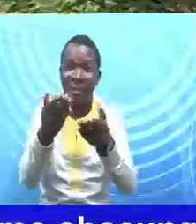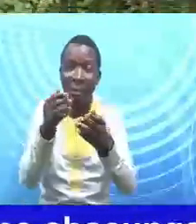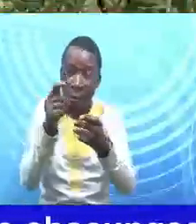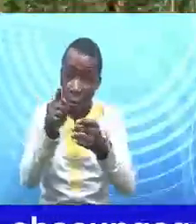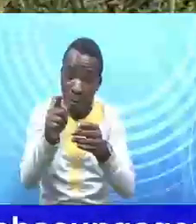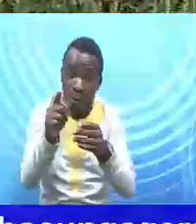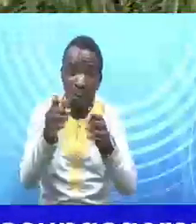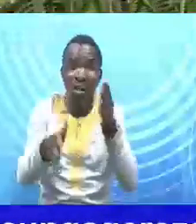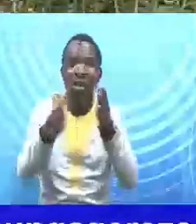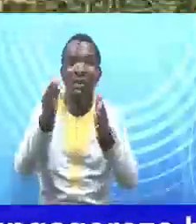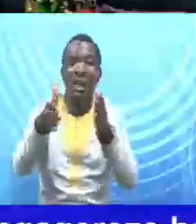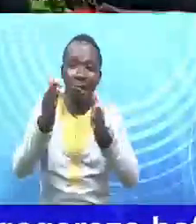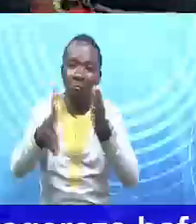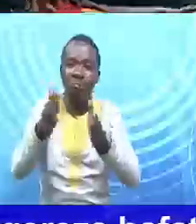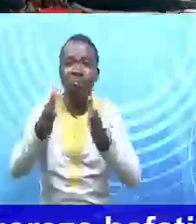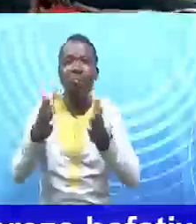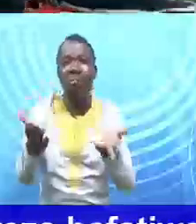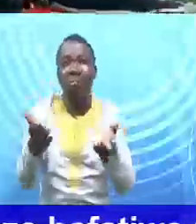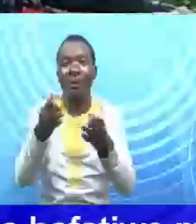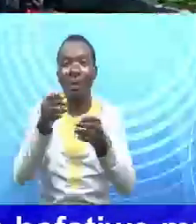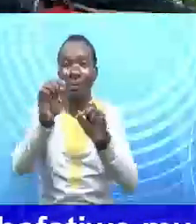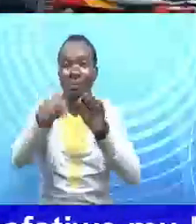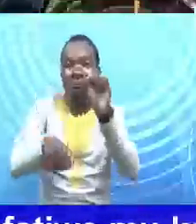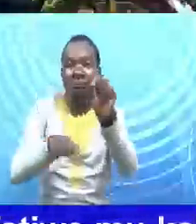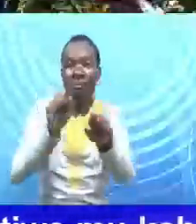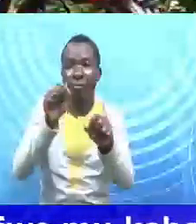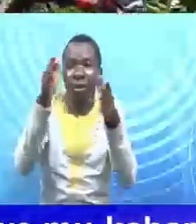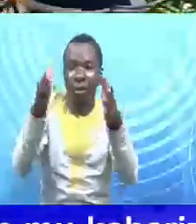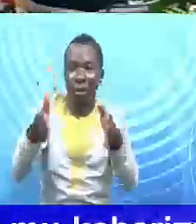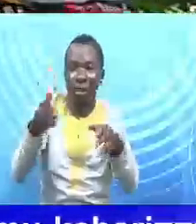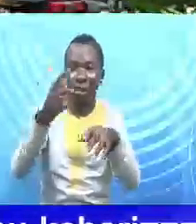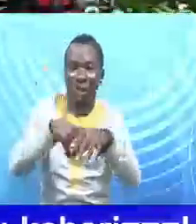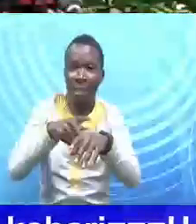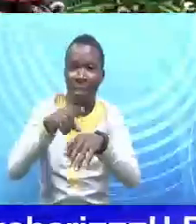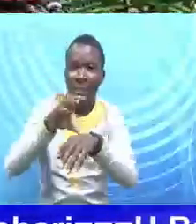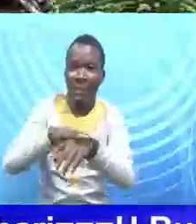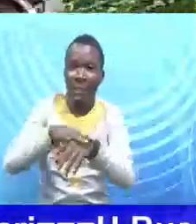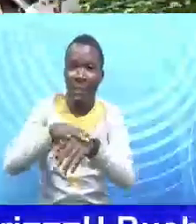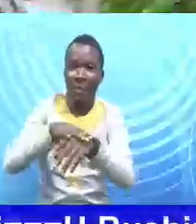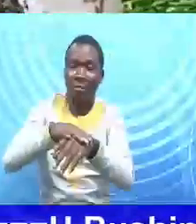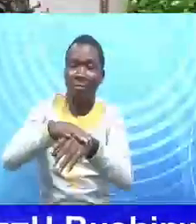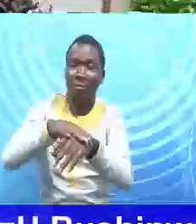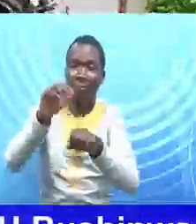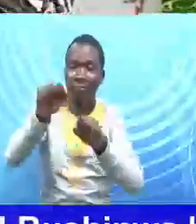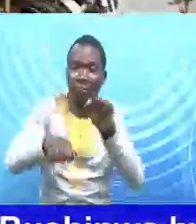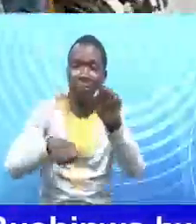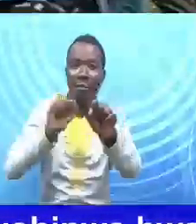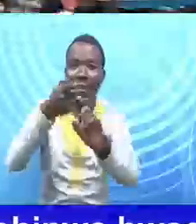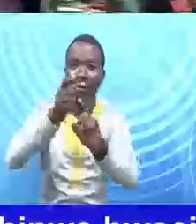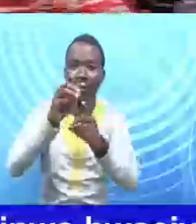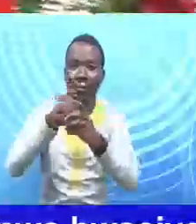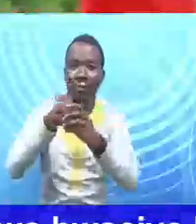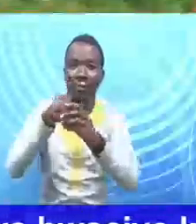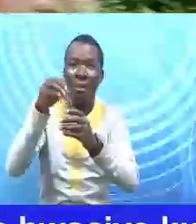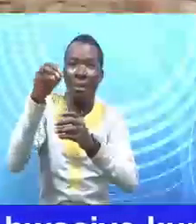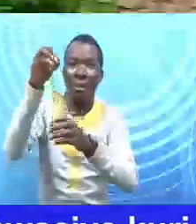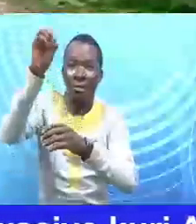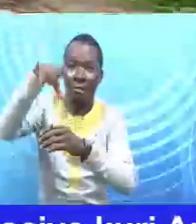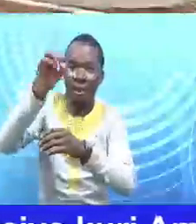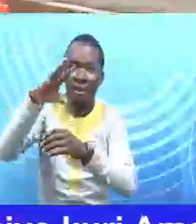urirukanka. Uyu munyonzi ubwo yaratwaye umugenzi amuturukanye ku rugabano rw'umujyi wa Kigali ndetse n'akarere ka Kamonyi kuri